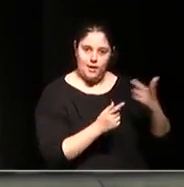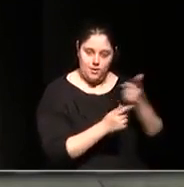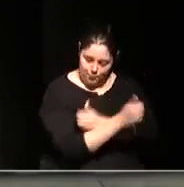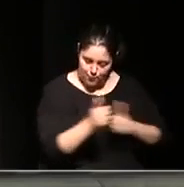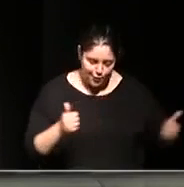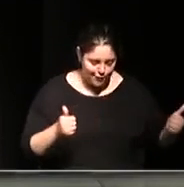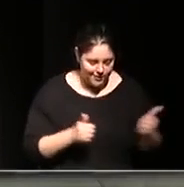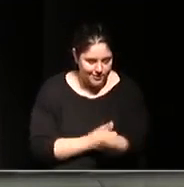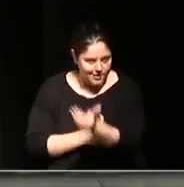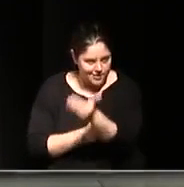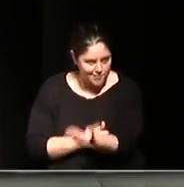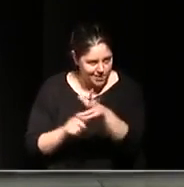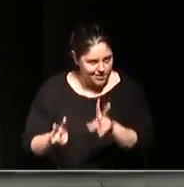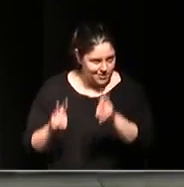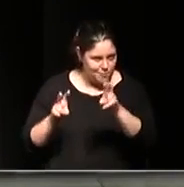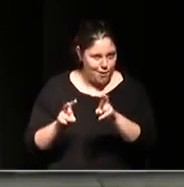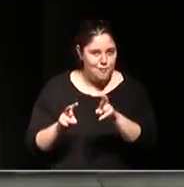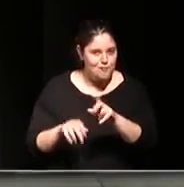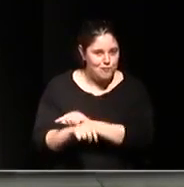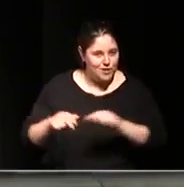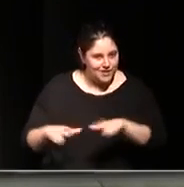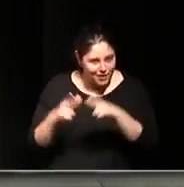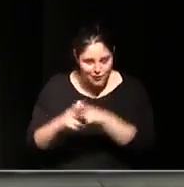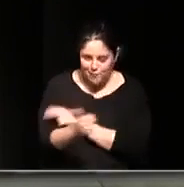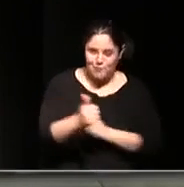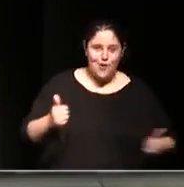prioritat de les polítiques socials, la prioritat de la